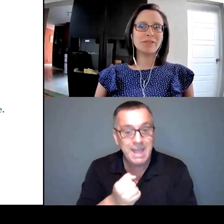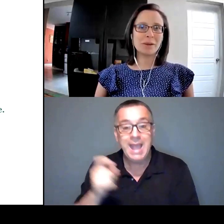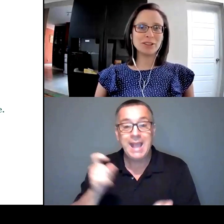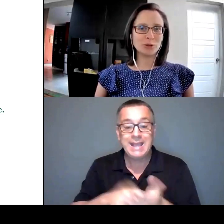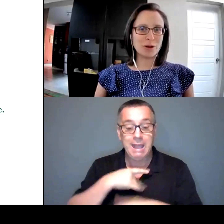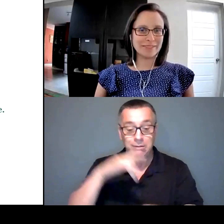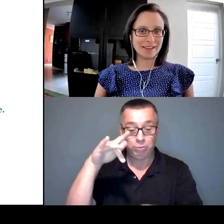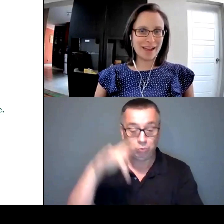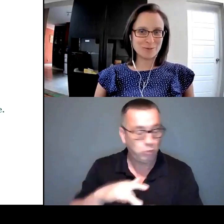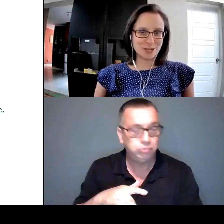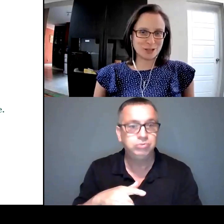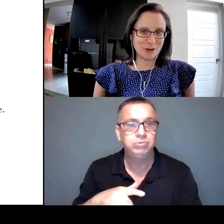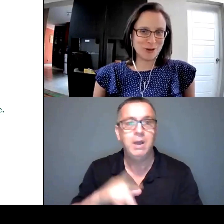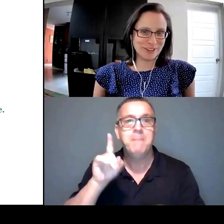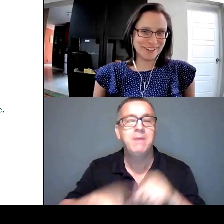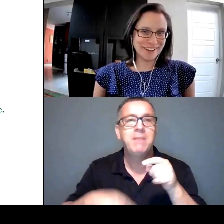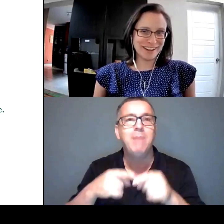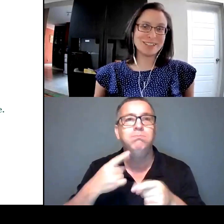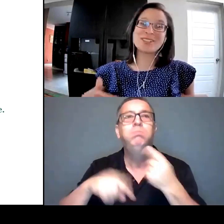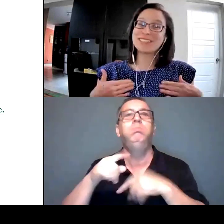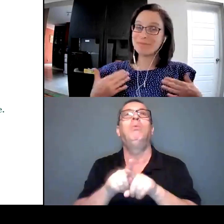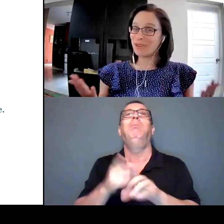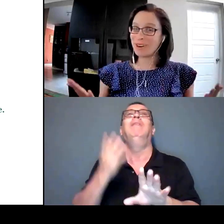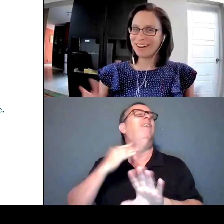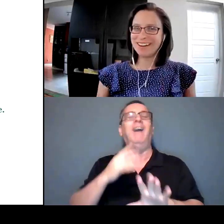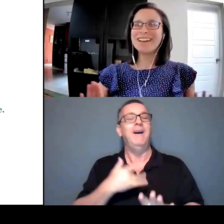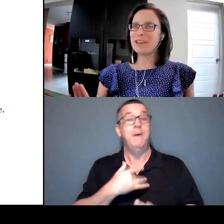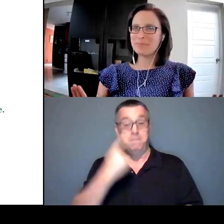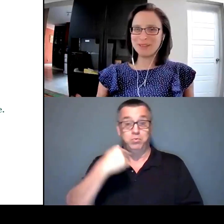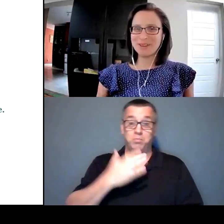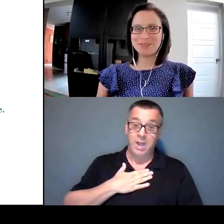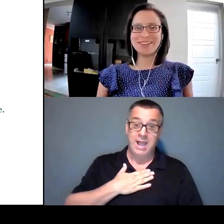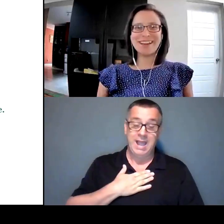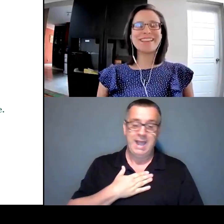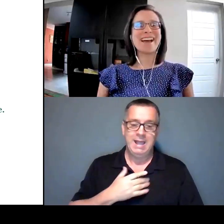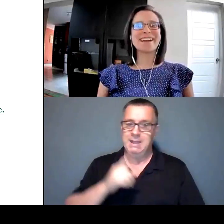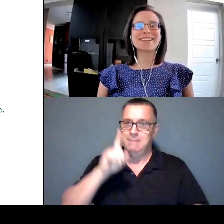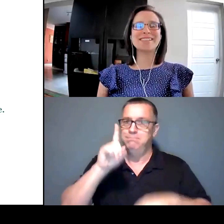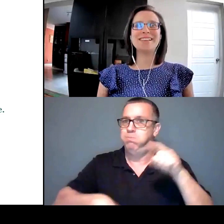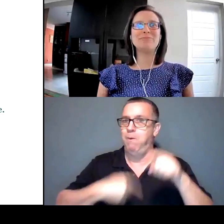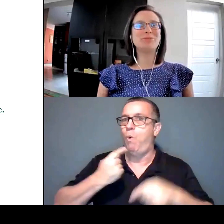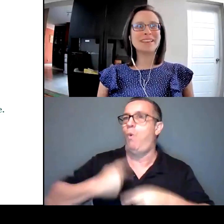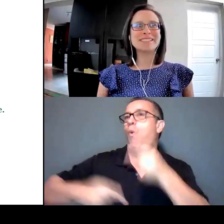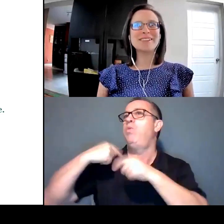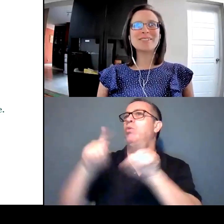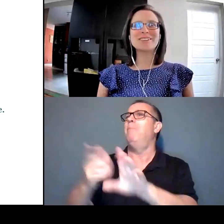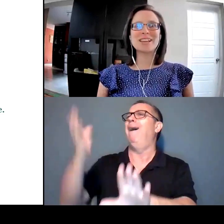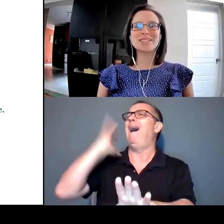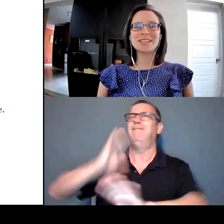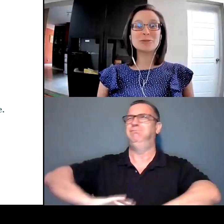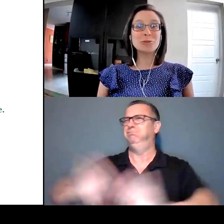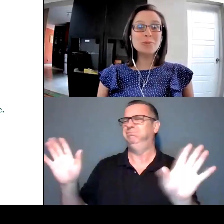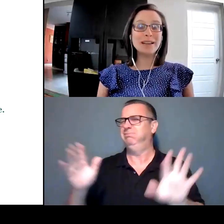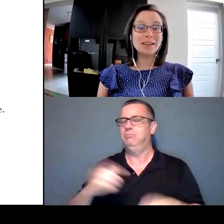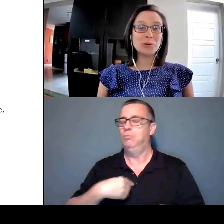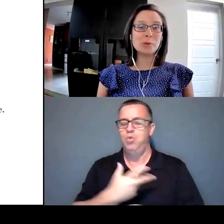comme pas vraiment de retour en arrière, moi, je trouve. En tout cas, dans mon cas, il n'y a pas de retour en arrière. Il n'est plus question que